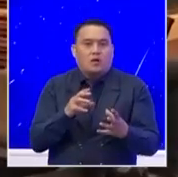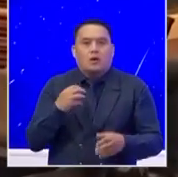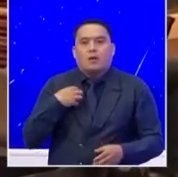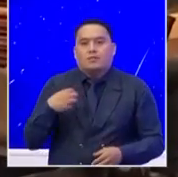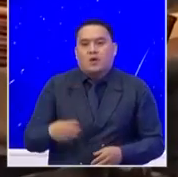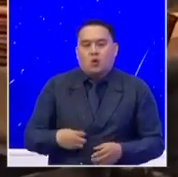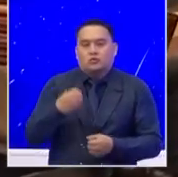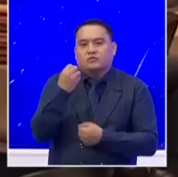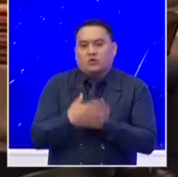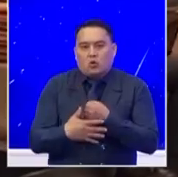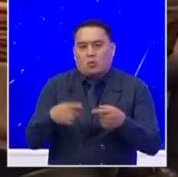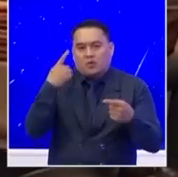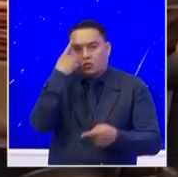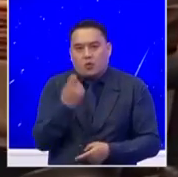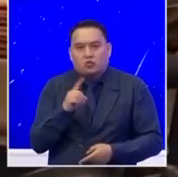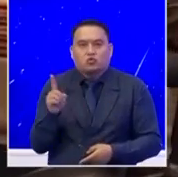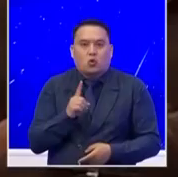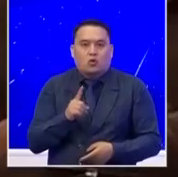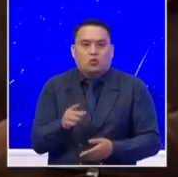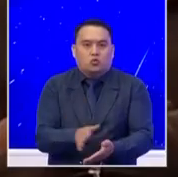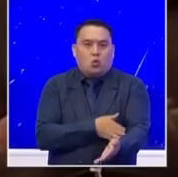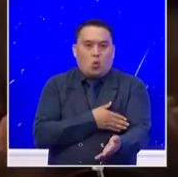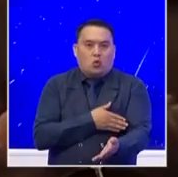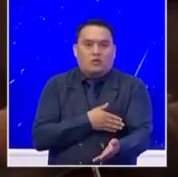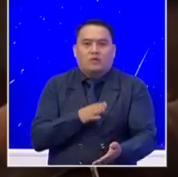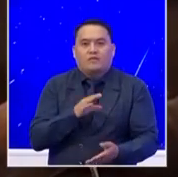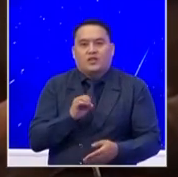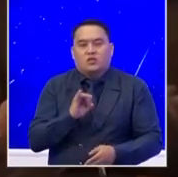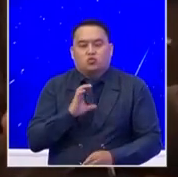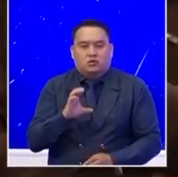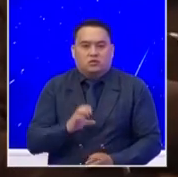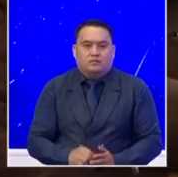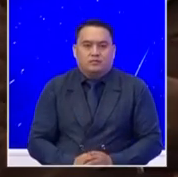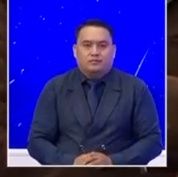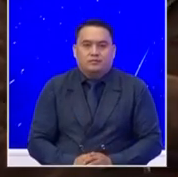таким образом вновь предупреждает, впереди длительное сосуществование с вирусом.